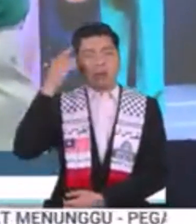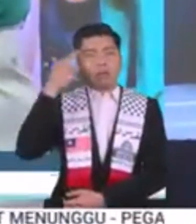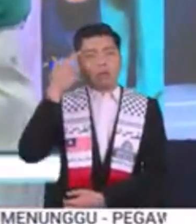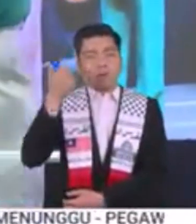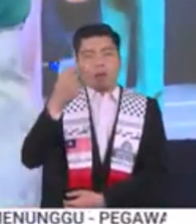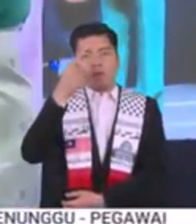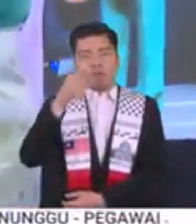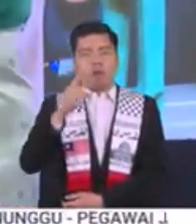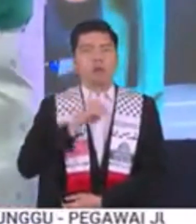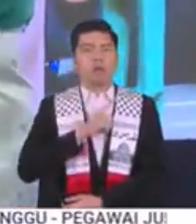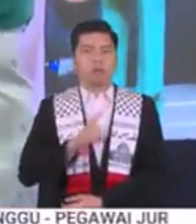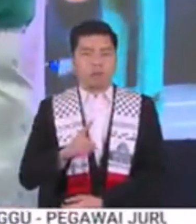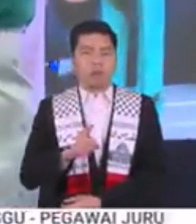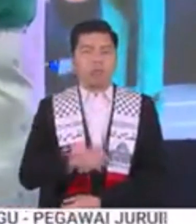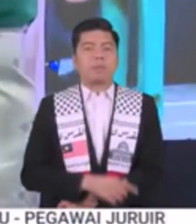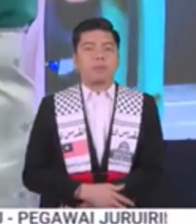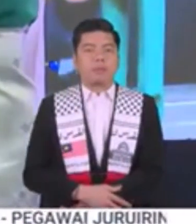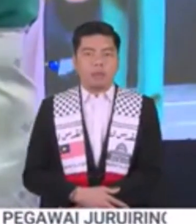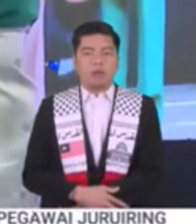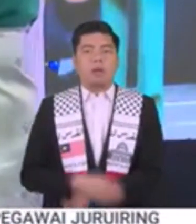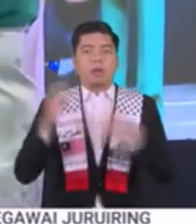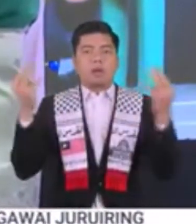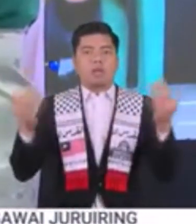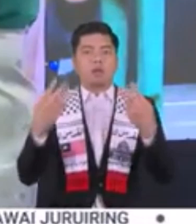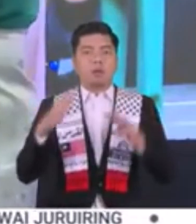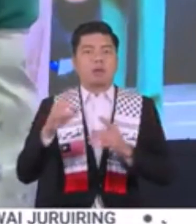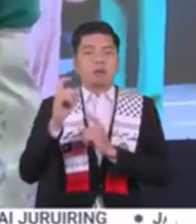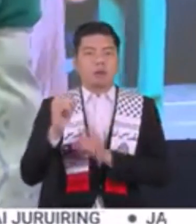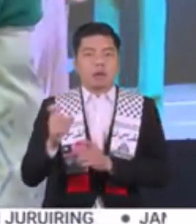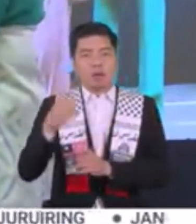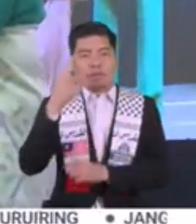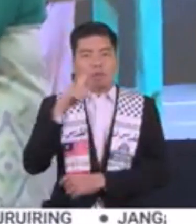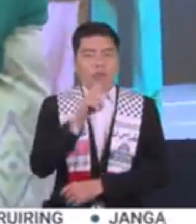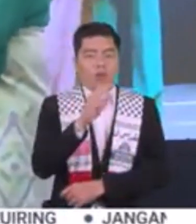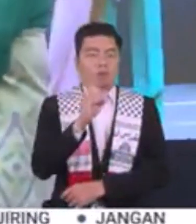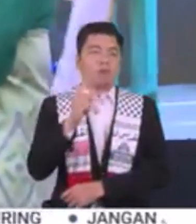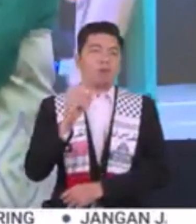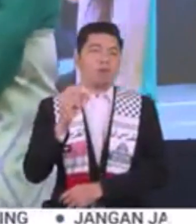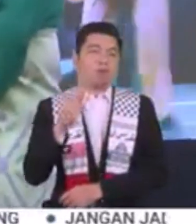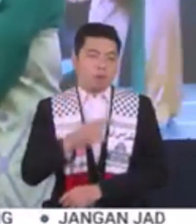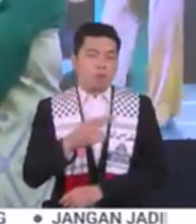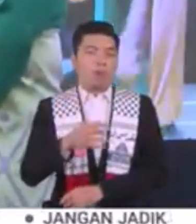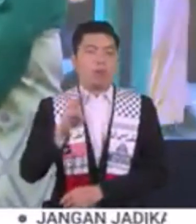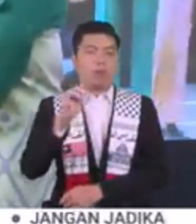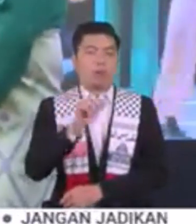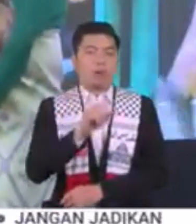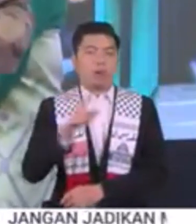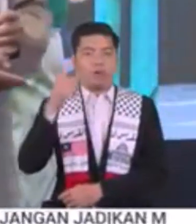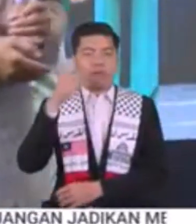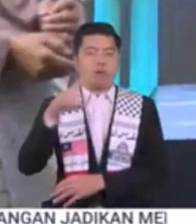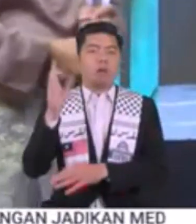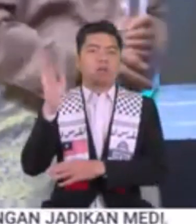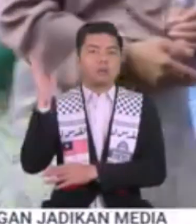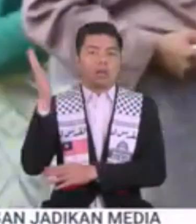Dinamik. Pada majlis ini, Sultan Nazrin berkenan menyampaikan anugerah tokoh Maal Hijrah kepada pensyarah